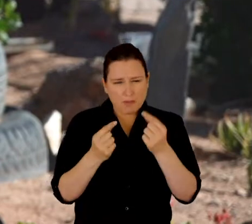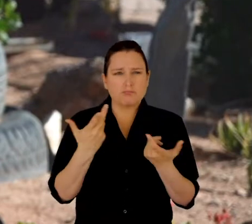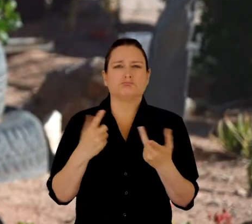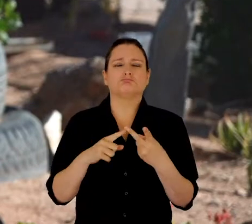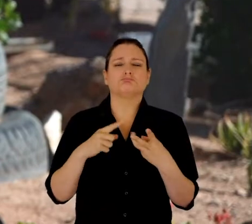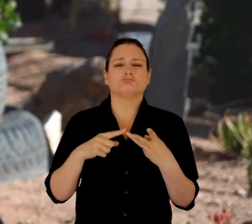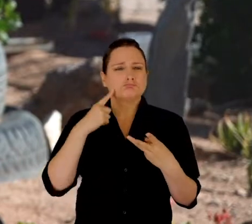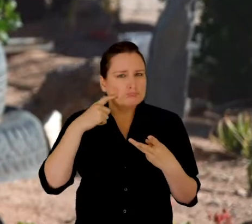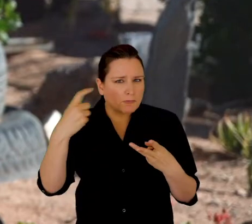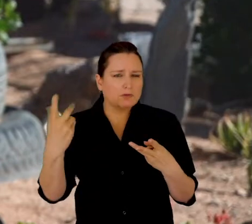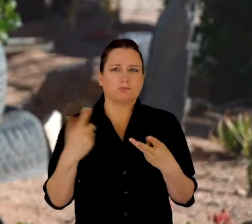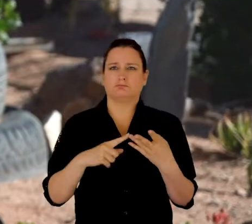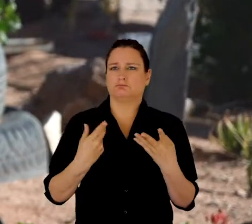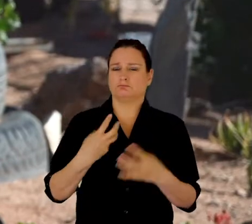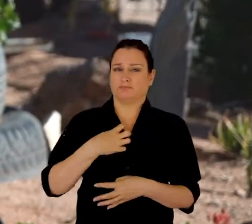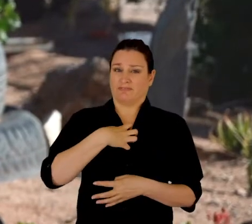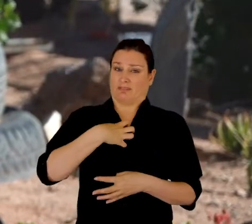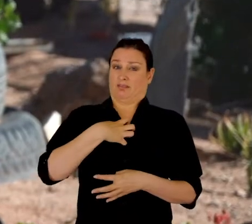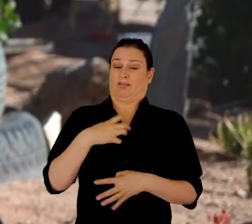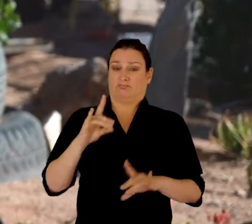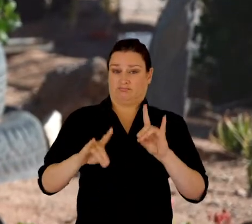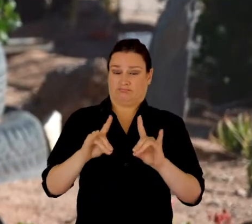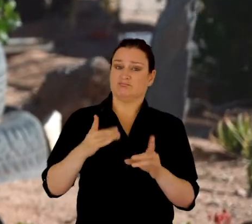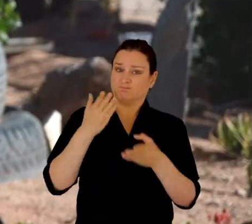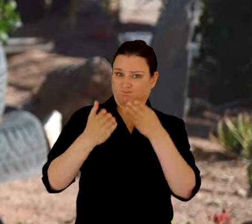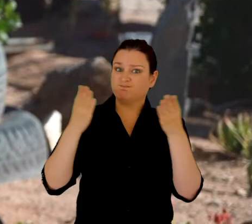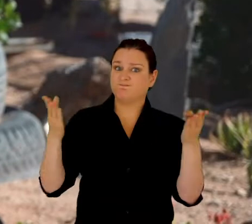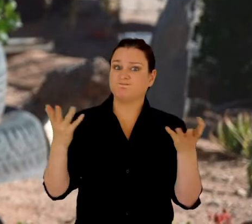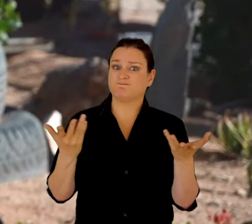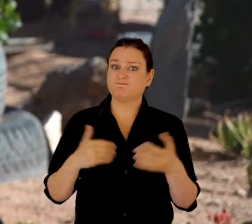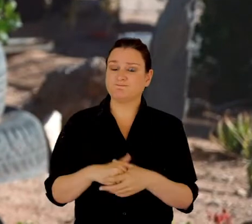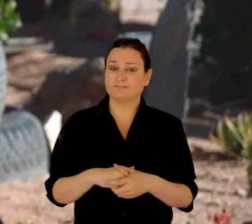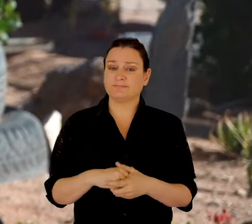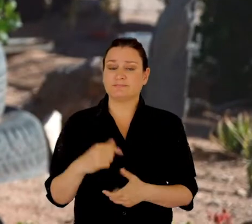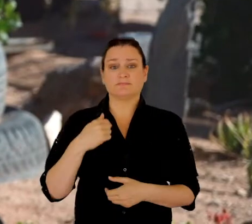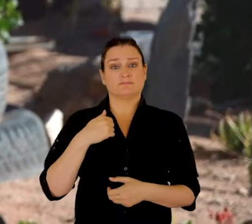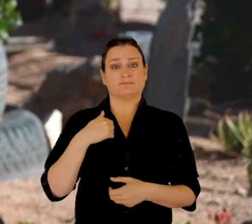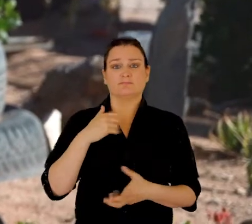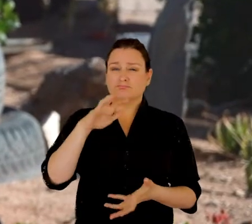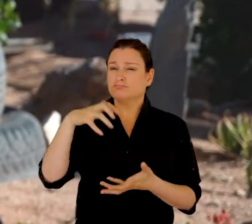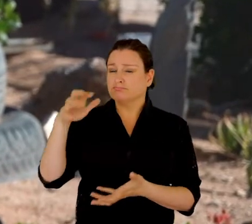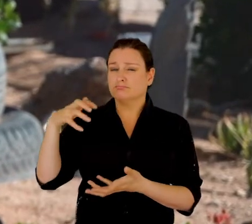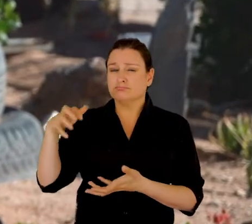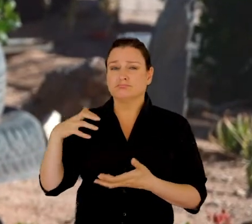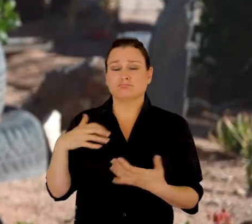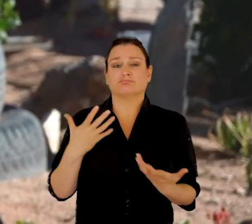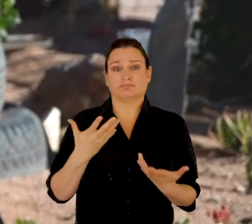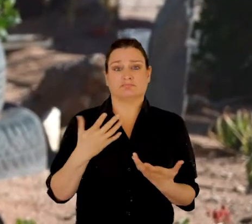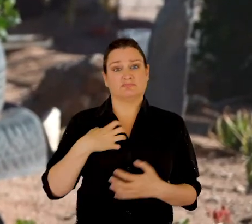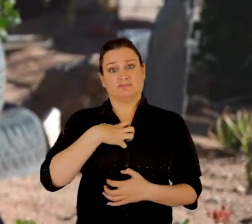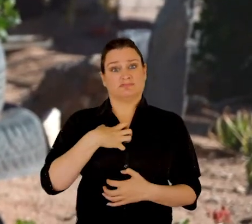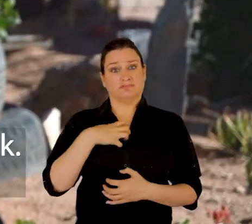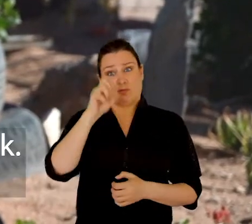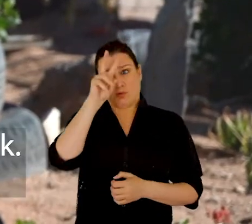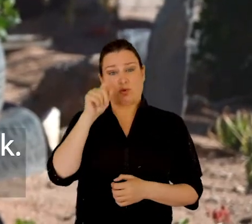melk. Jening, wulp. Onze daar was slag, daar was vee, maar oh, ik heb meer